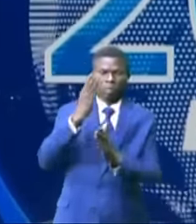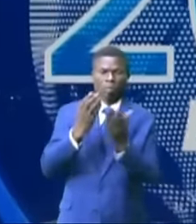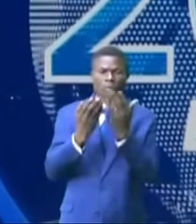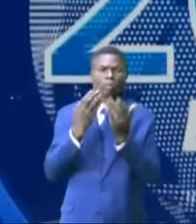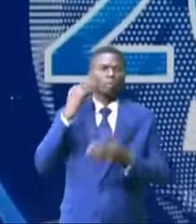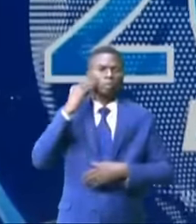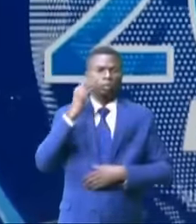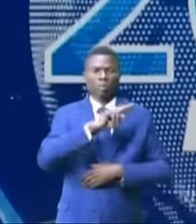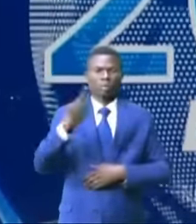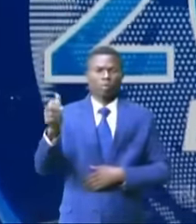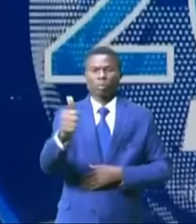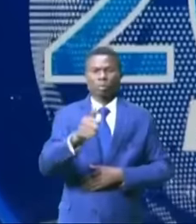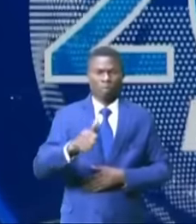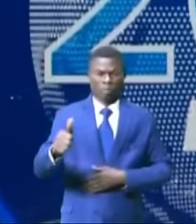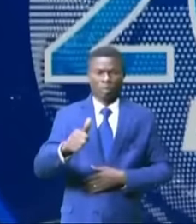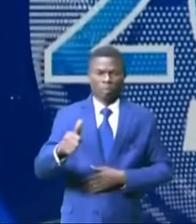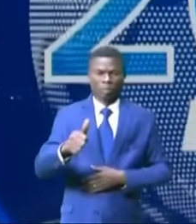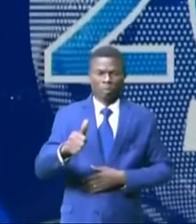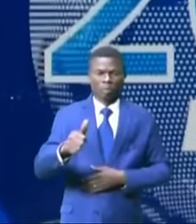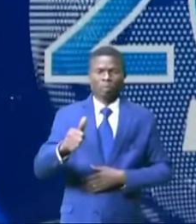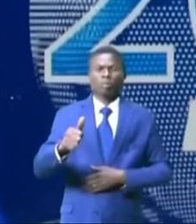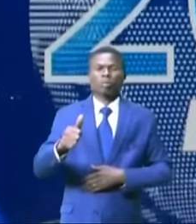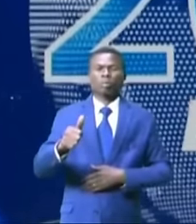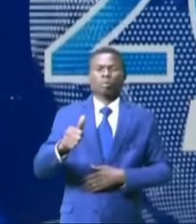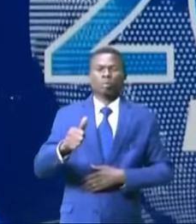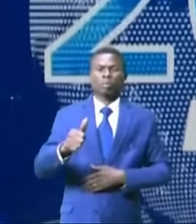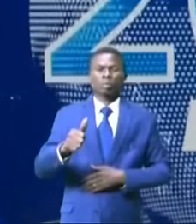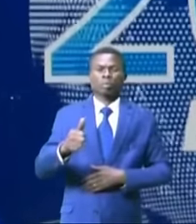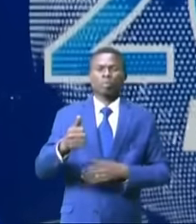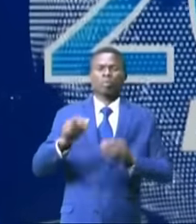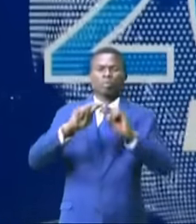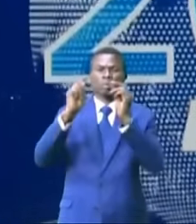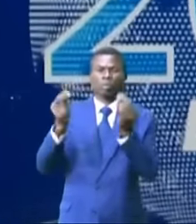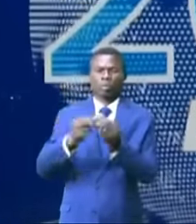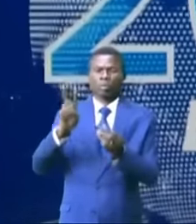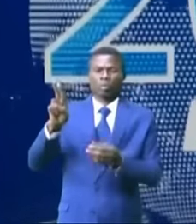14 juin 2021 par la partie